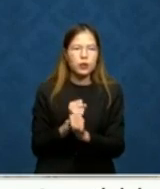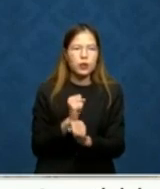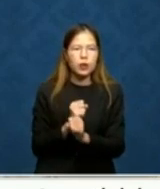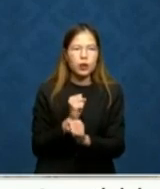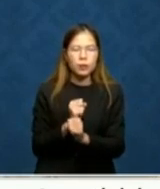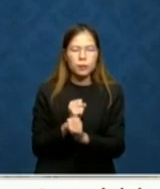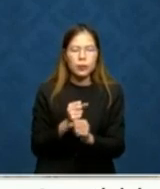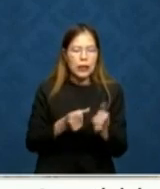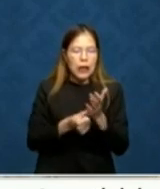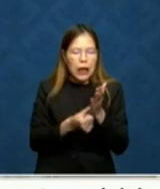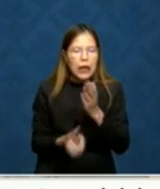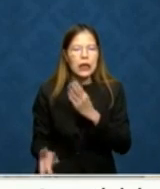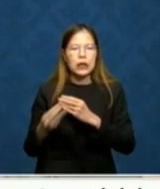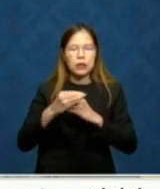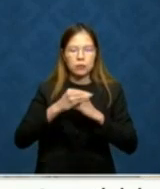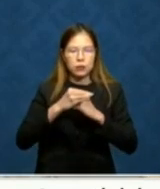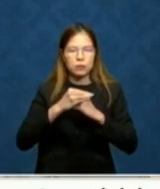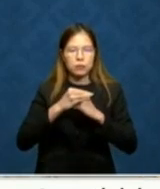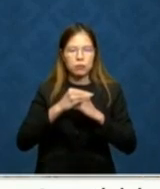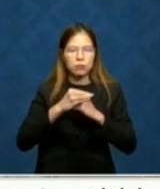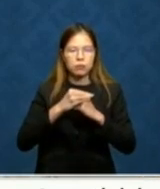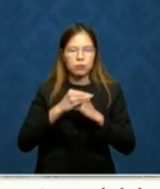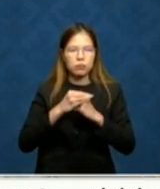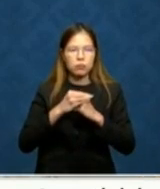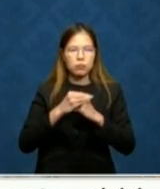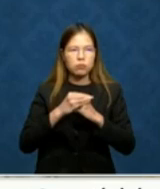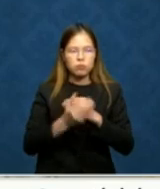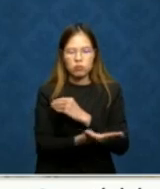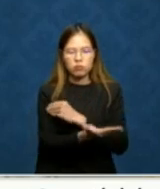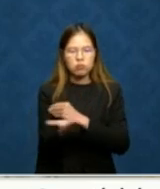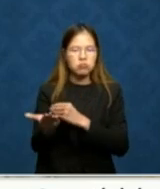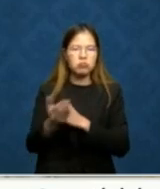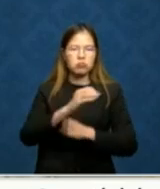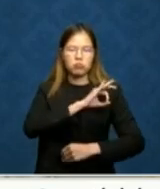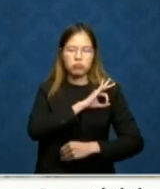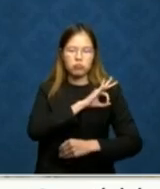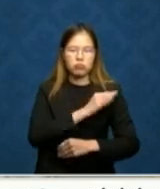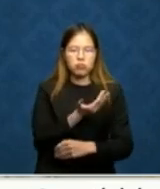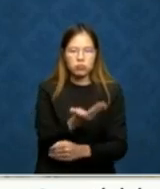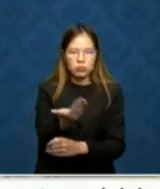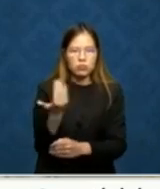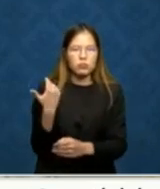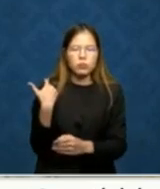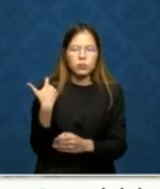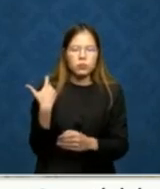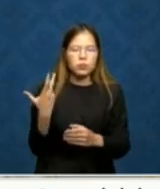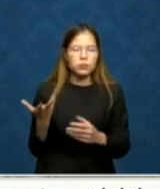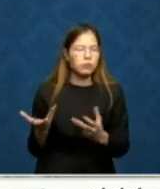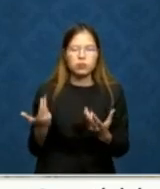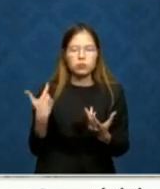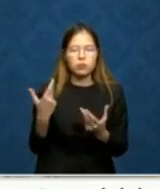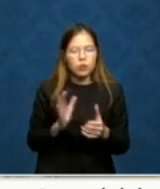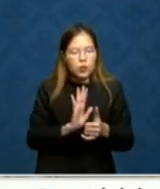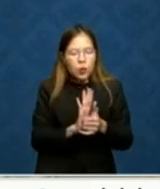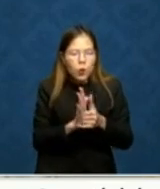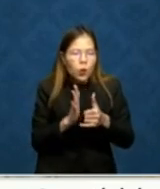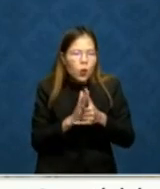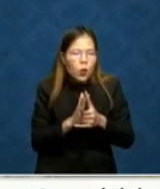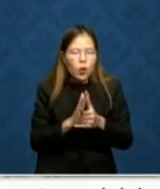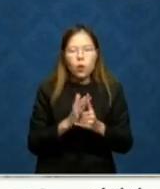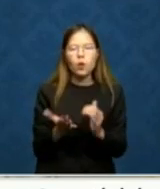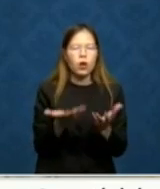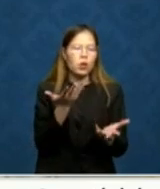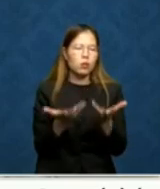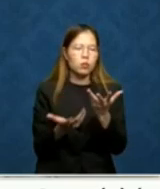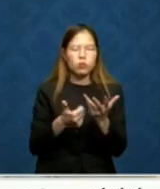าการแก้ไขเพิ่มเติมพรบนี้พวกเราเพื่อนสมาชิกสภาผู้แทนราษฎรทุกท่านจะไม่ยอมรับความรุนแรงทางเพศในทุกรูปแบบขอ